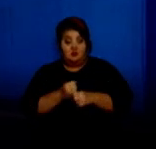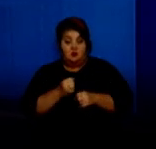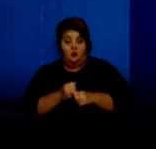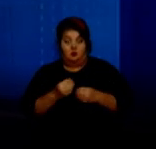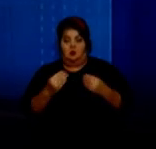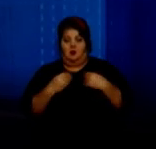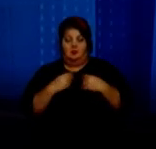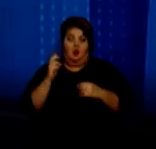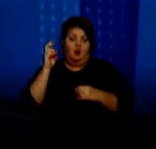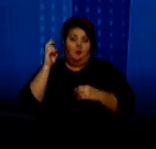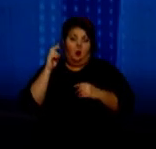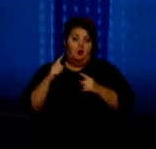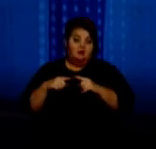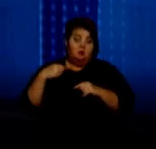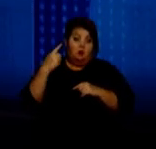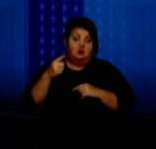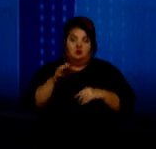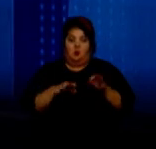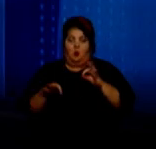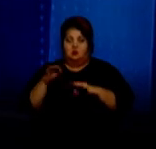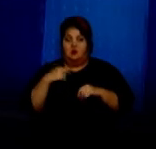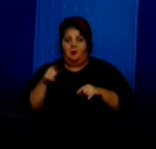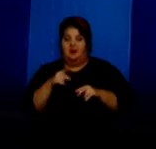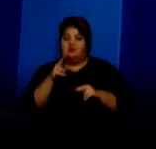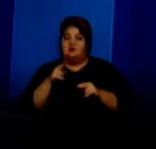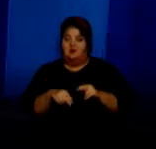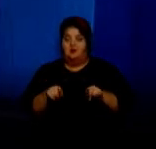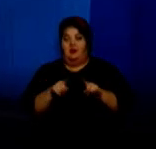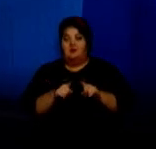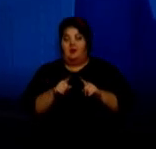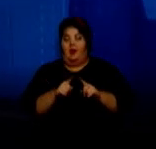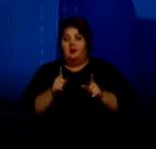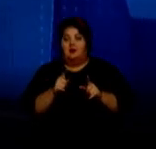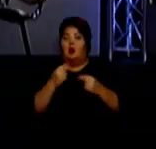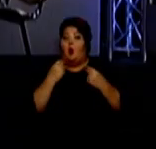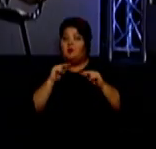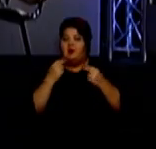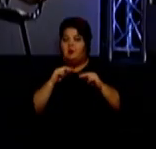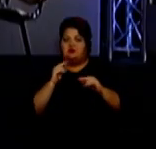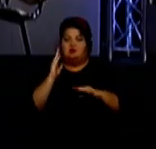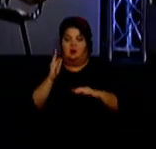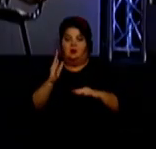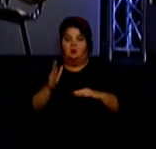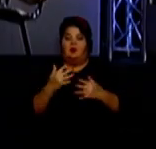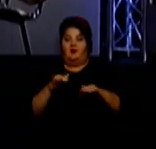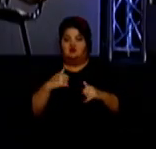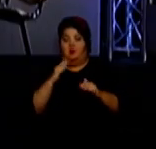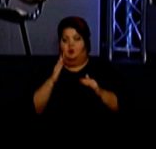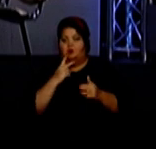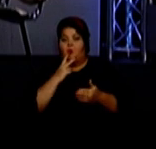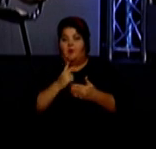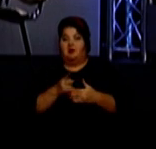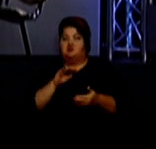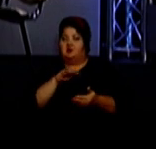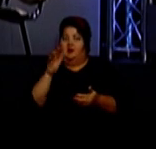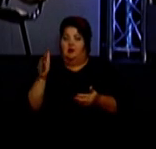Бог до наступної осені ми їх завершимо. Це теж такий оптимістичний прогноз. І вже бачитимемо купол. Так, так.